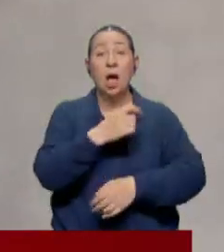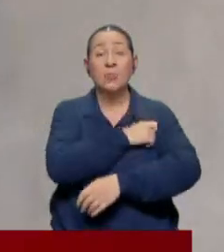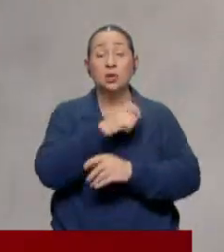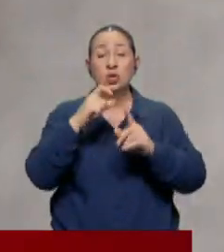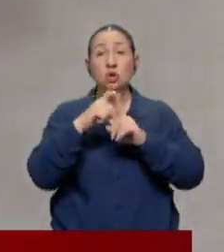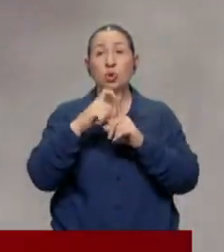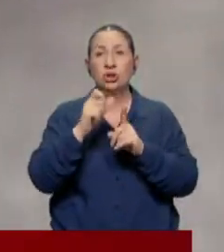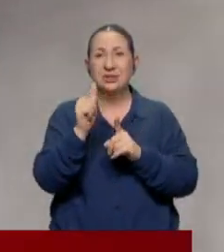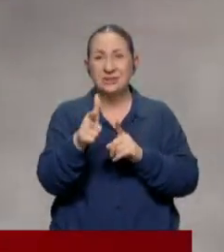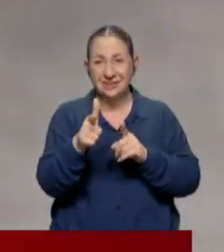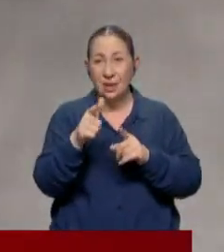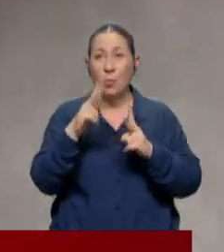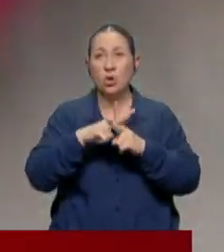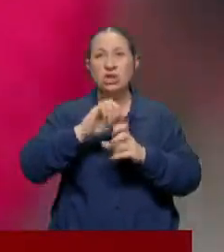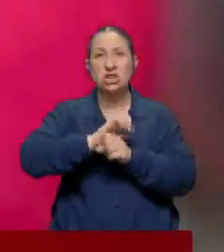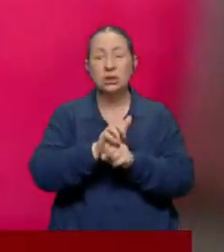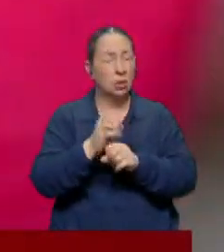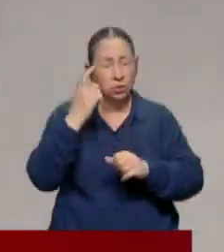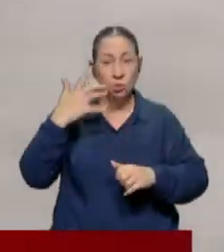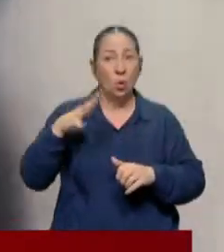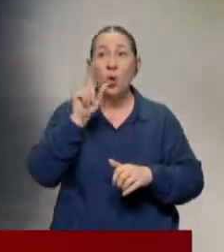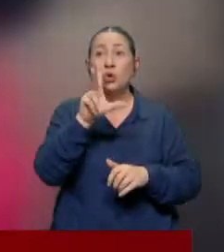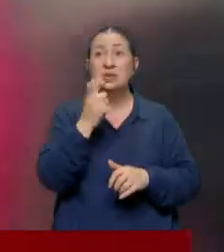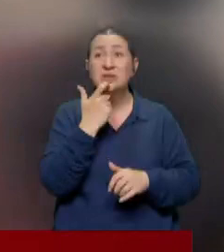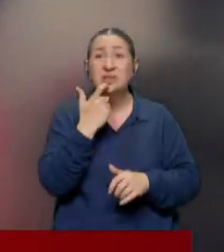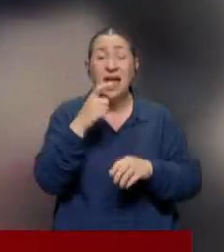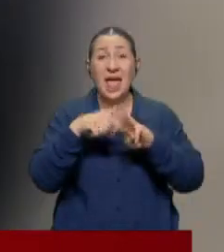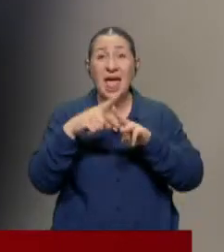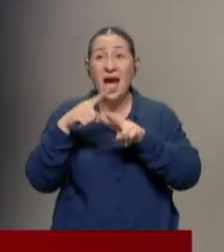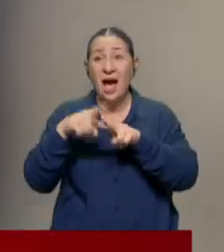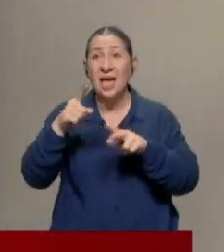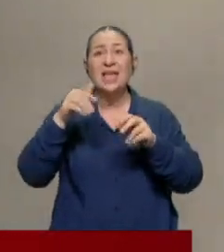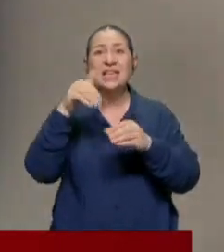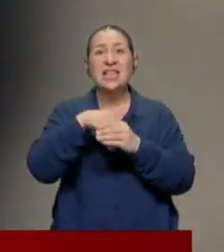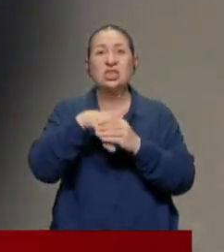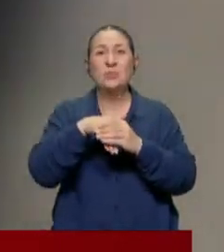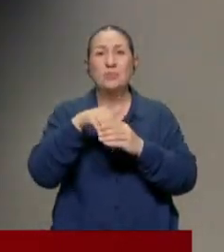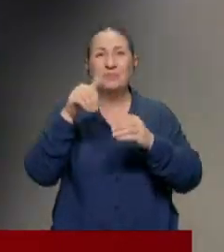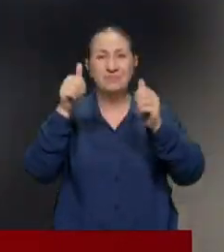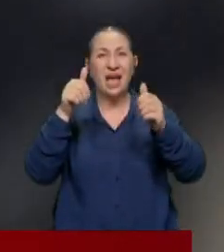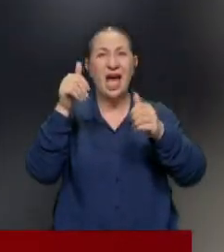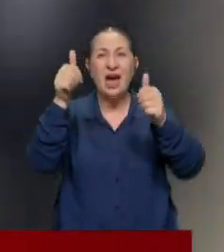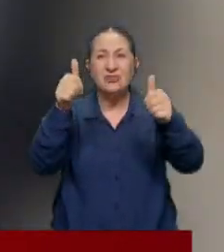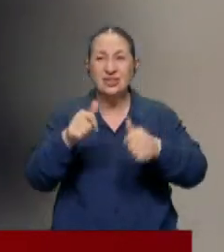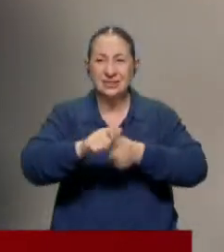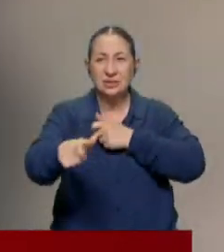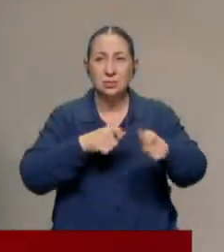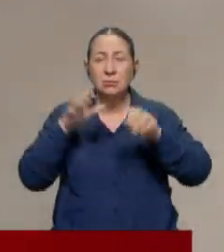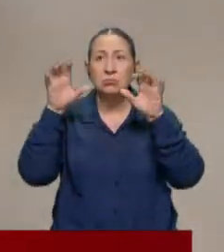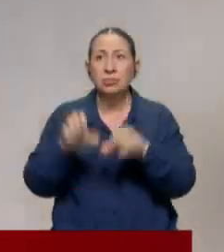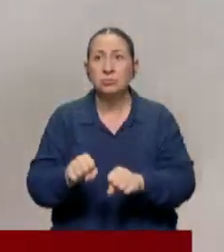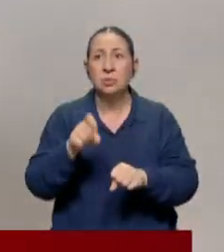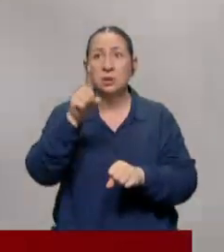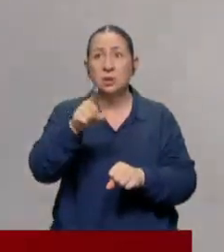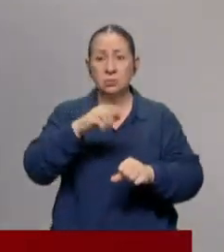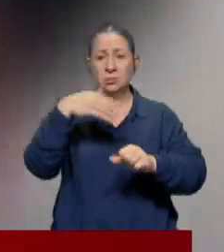Almanya'nın Duisburg şehri polis şiddetiyle sarsıldı. 13 yaşındaki EA seçim afişi yırttığı gerekçesiyle gözaltına alındı. Polis